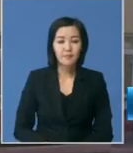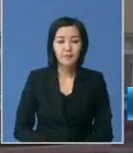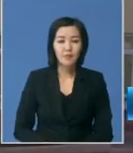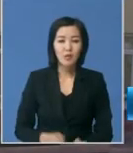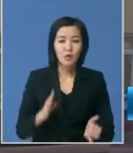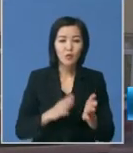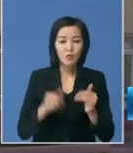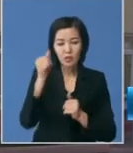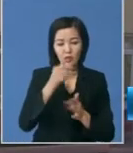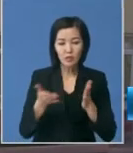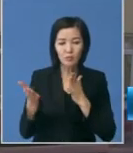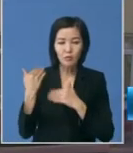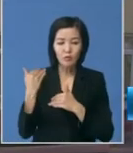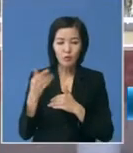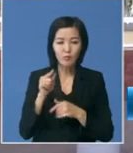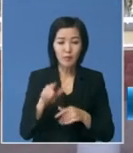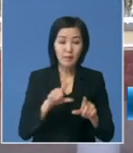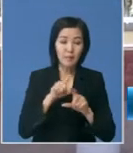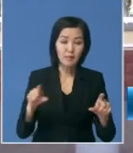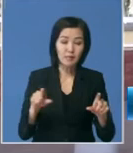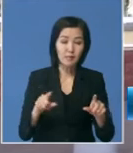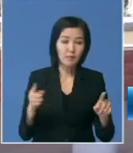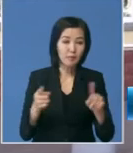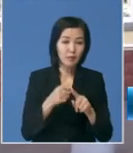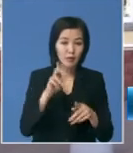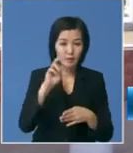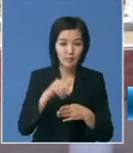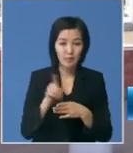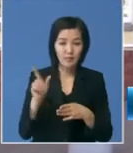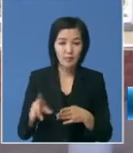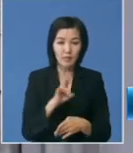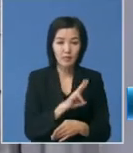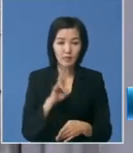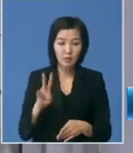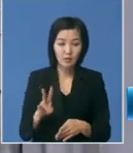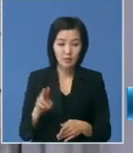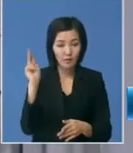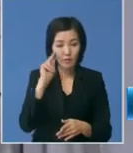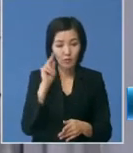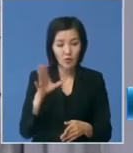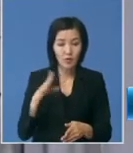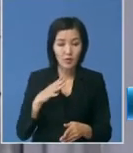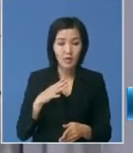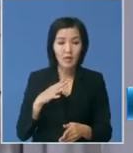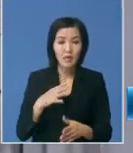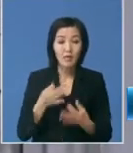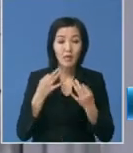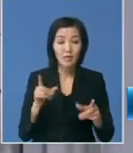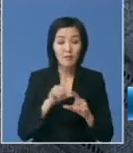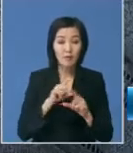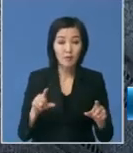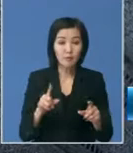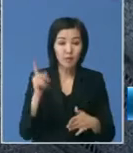Осыдан 90 жыл бұрын іргесі қаланған мына мектепте тұңғыш президент Нұрсұлтан Назарбаев оқыған. Бір қарағанда қарапайым білім ордасы